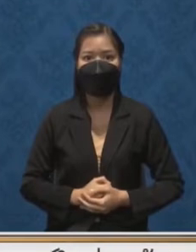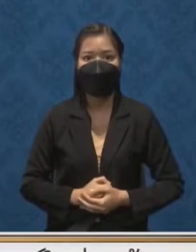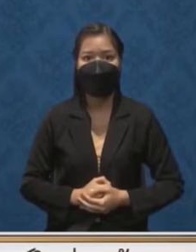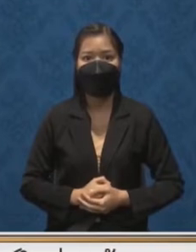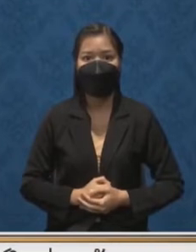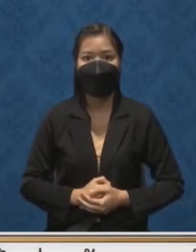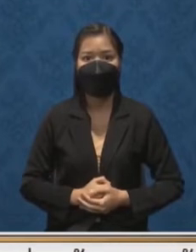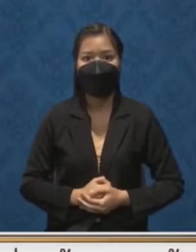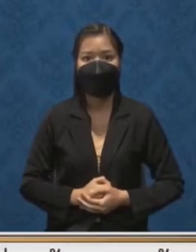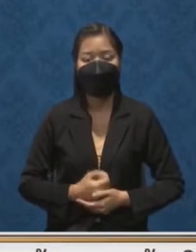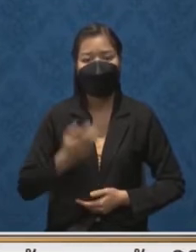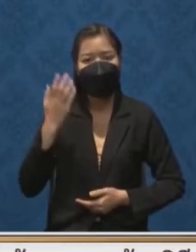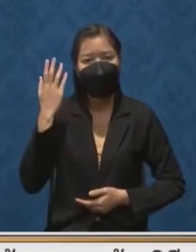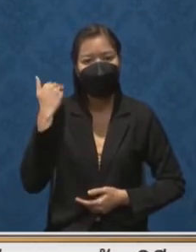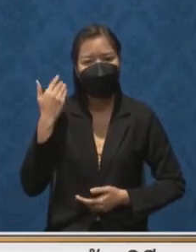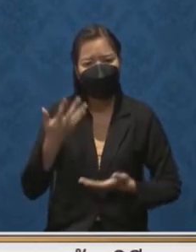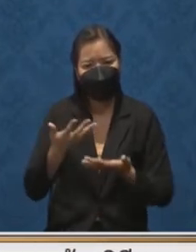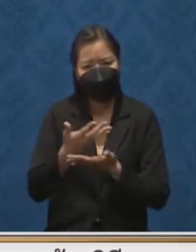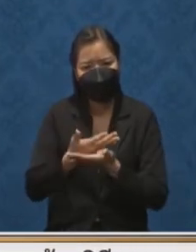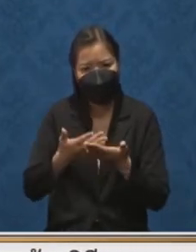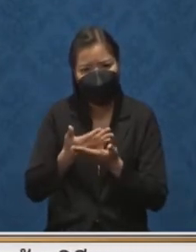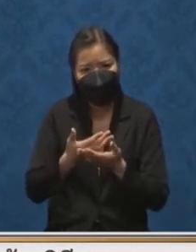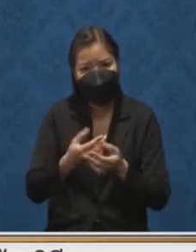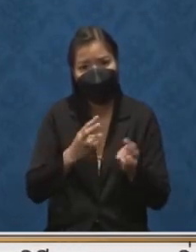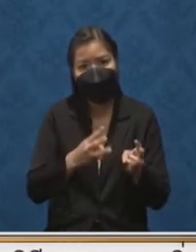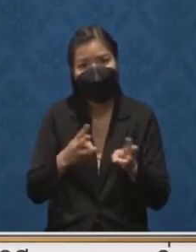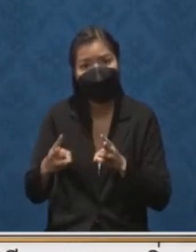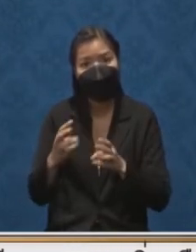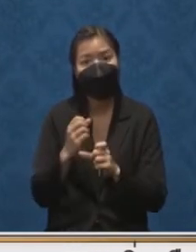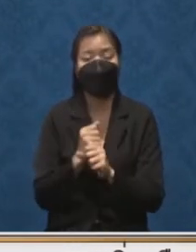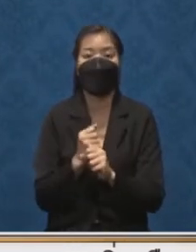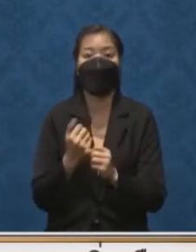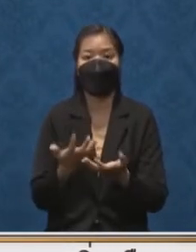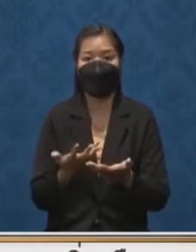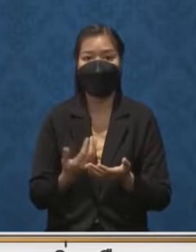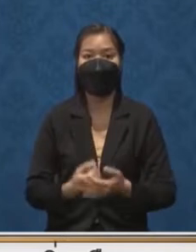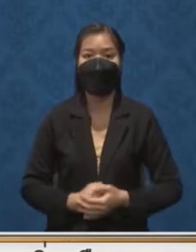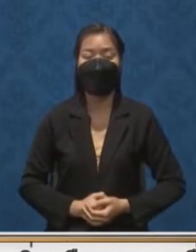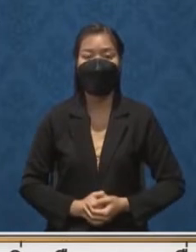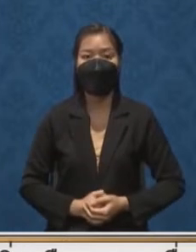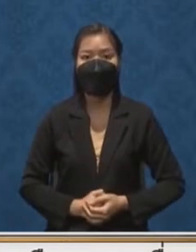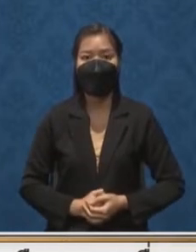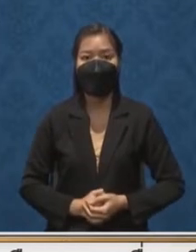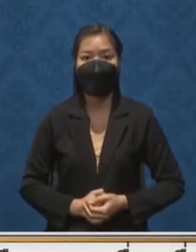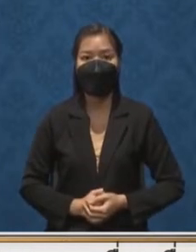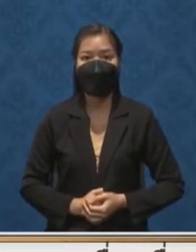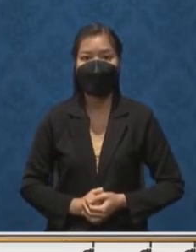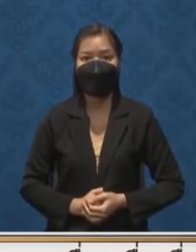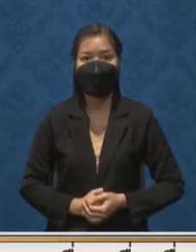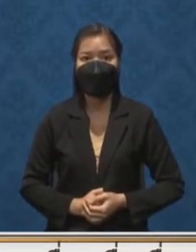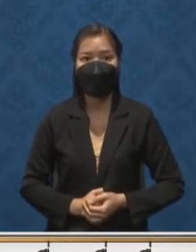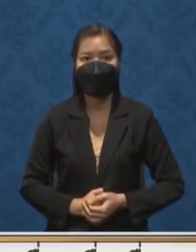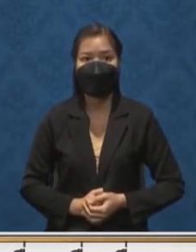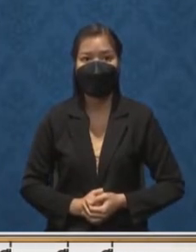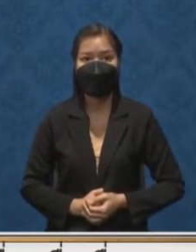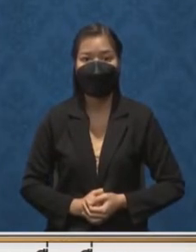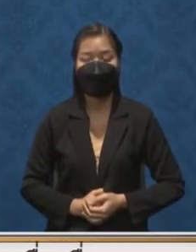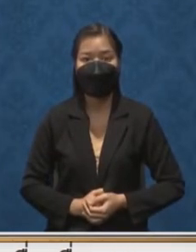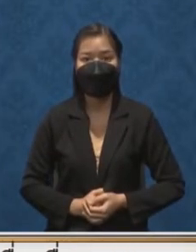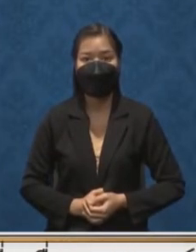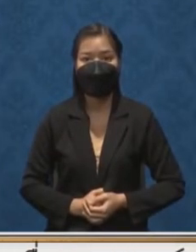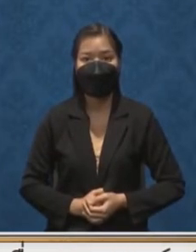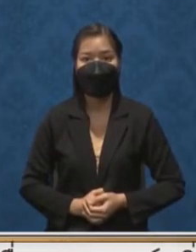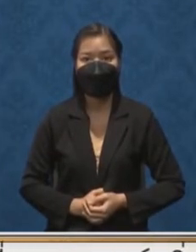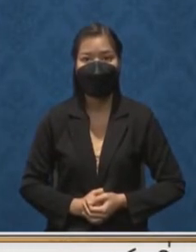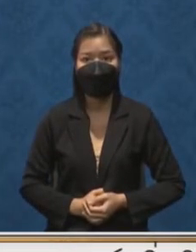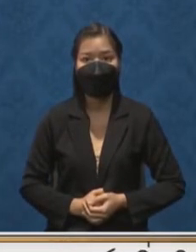ี่ยตอนพิจารณานี้ใช้วิธีหกคิดอย่ไรบ้างต้องย้อนกบไปมาตราสิบห้านะครับ